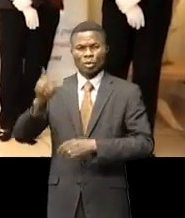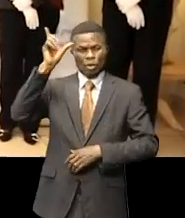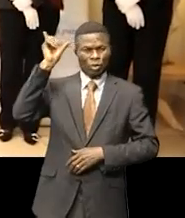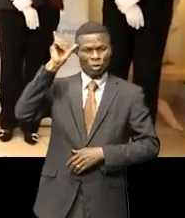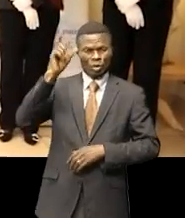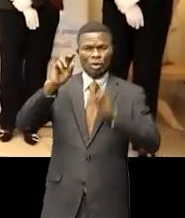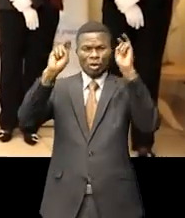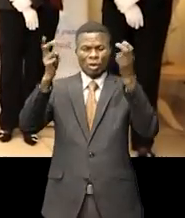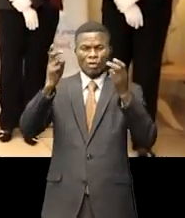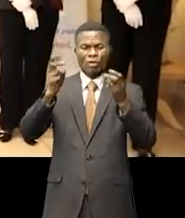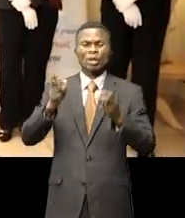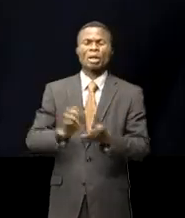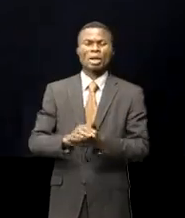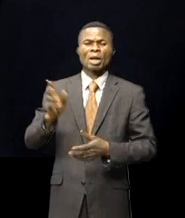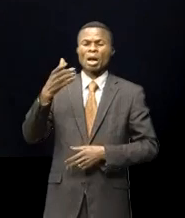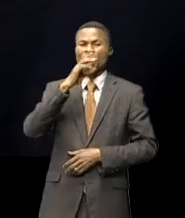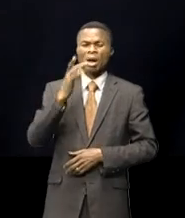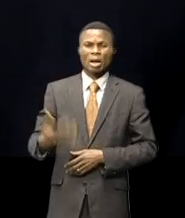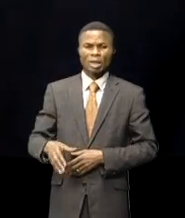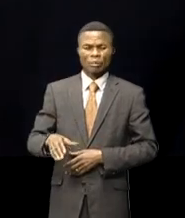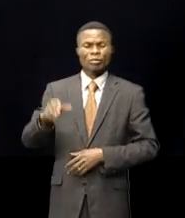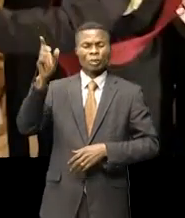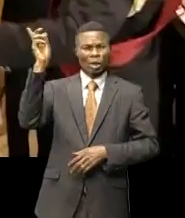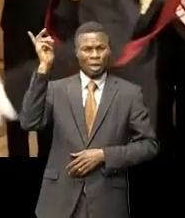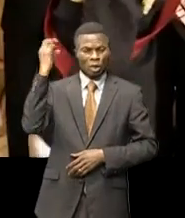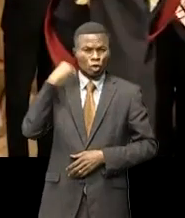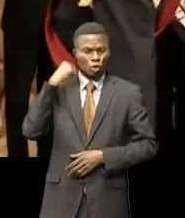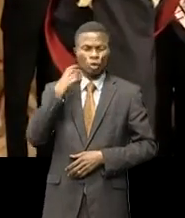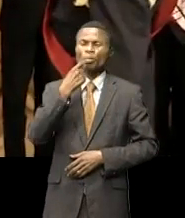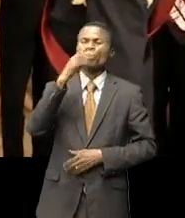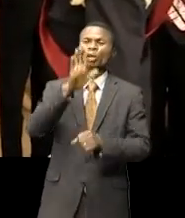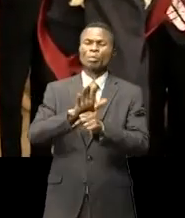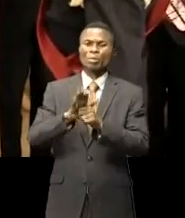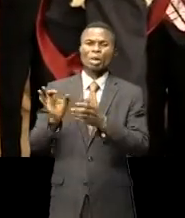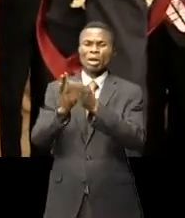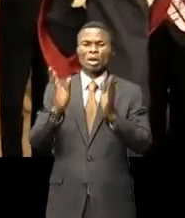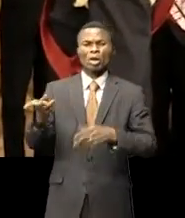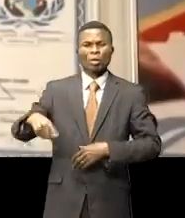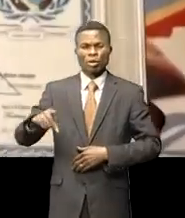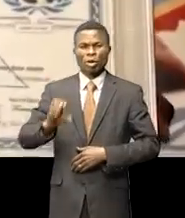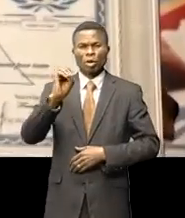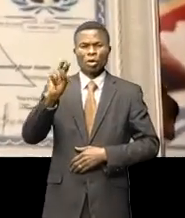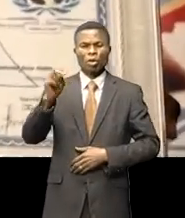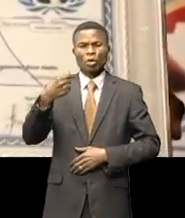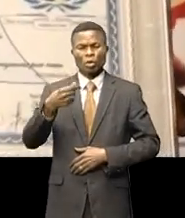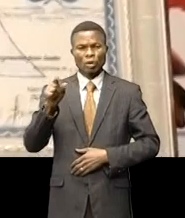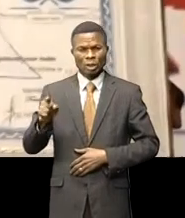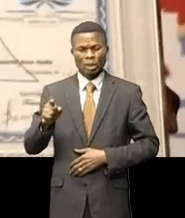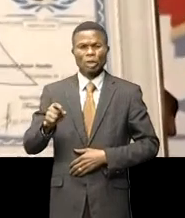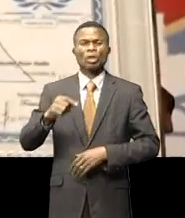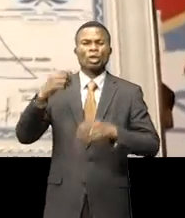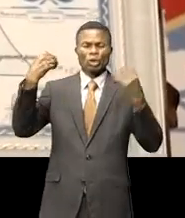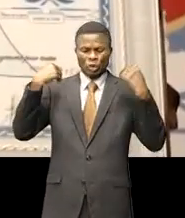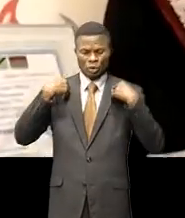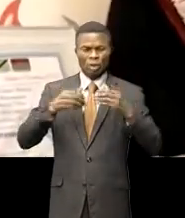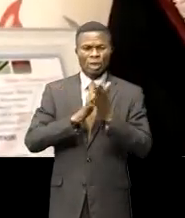la capitale provinciale du Haut-Katanga. Le docteur Dominique Mutachi a remercié le coordonnateur provincial de l'ONG Panorama et son jury d'avoir